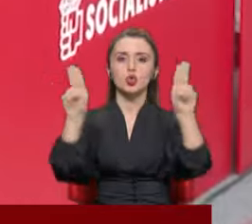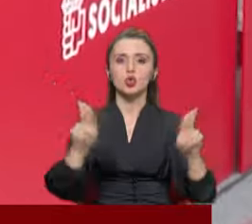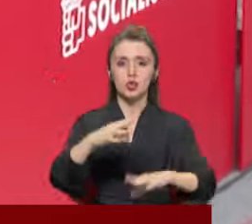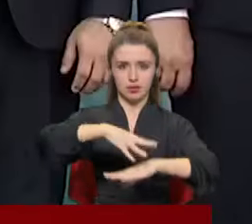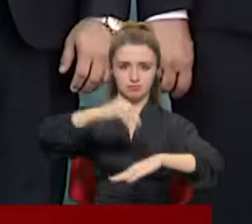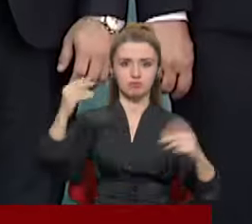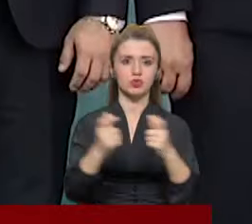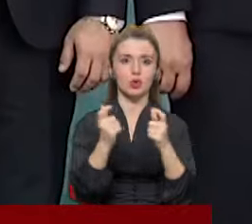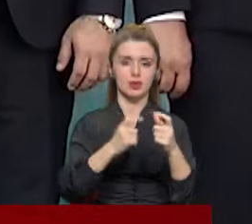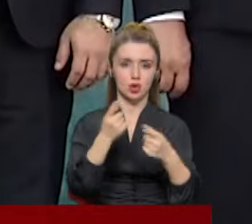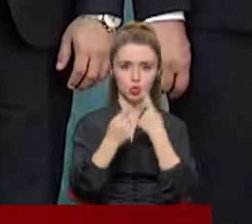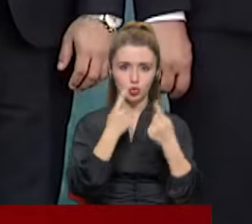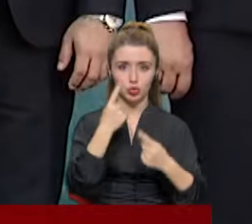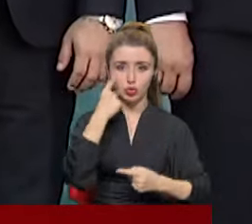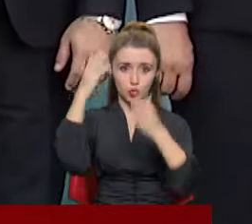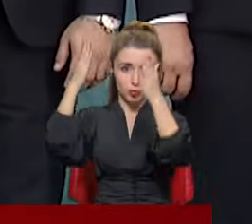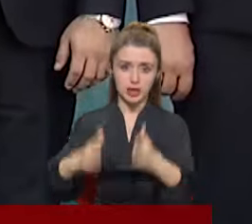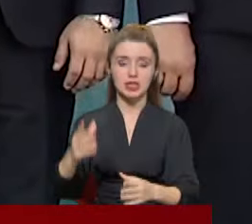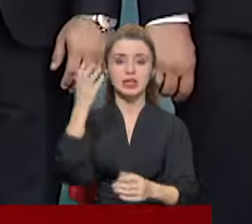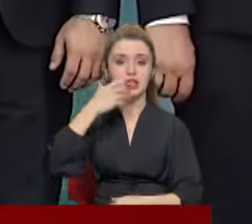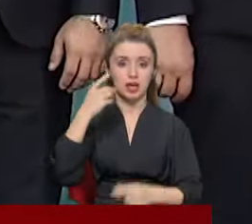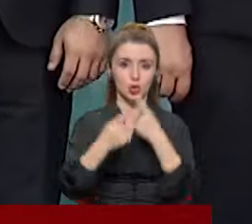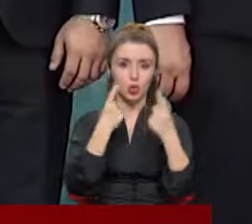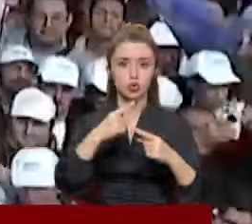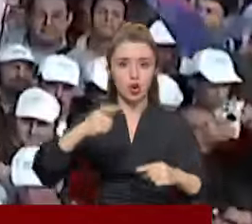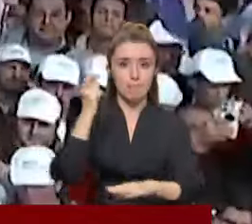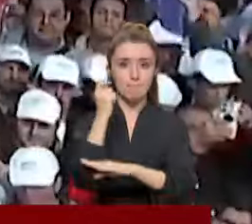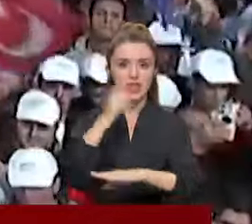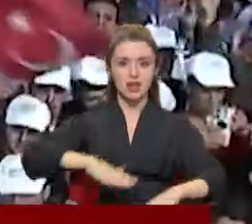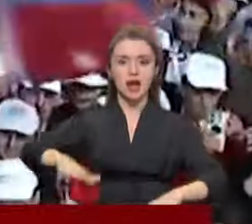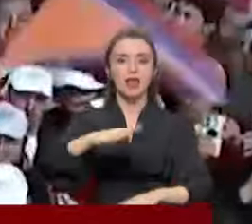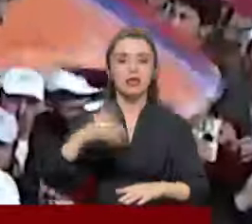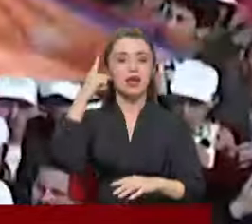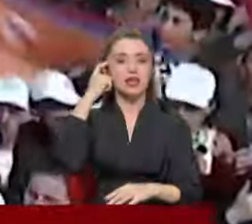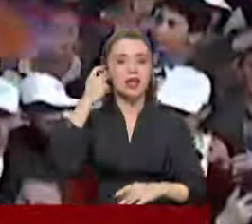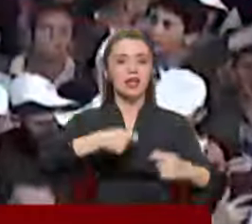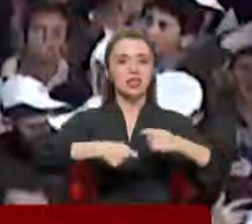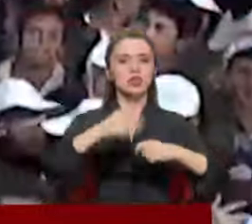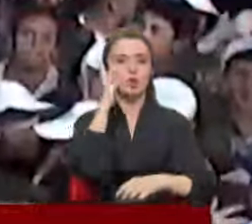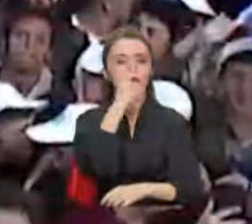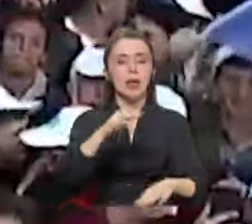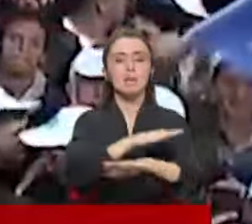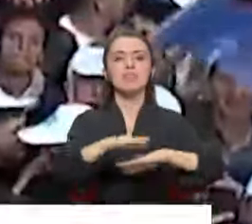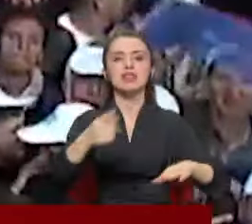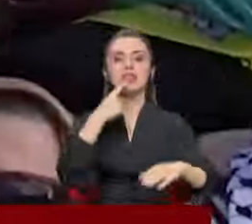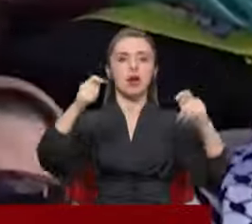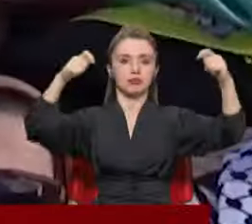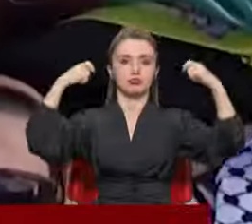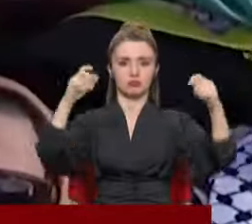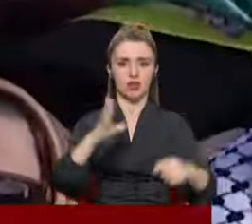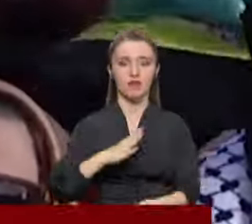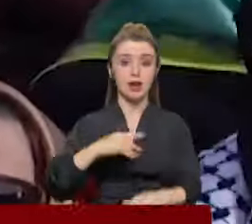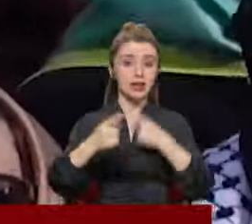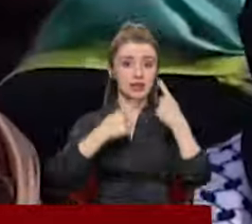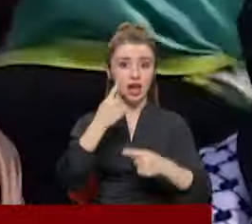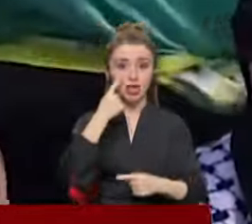Konsey toplantısında konuştu. Cumhurbaşkanı Sakarya'da miting alanında İsrail'le ticaret utancı sonlandırılsın pankartı açıldı.